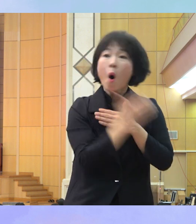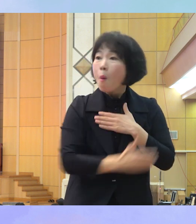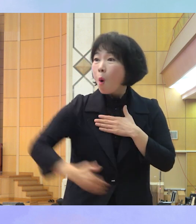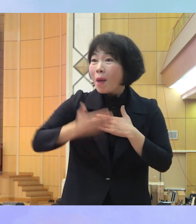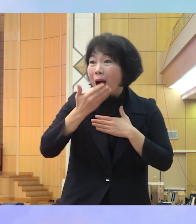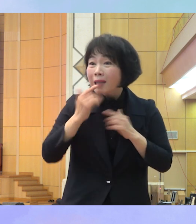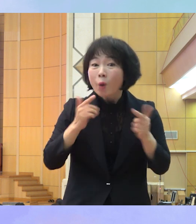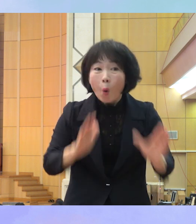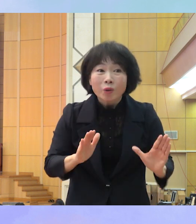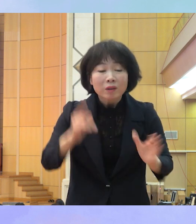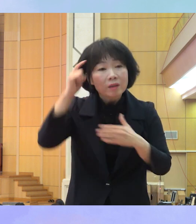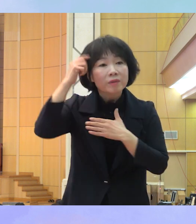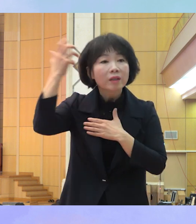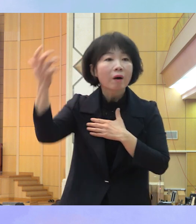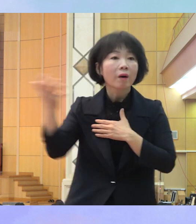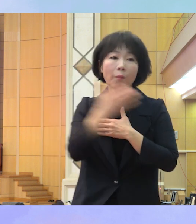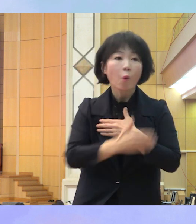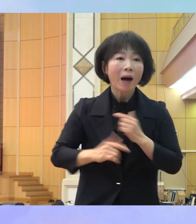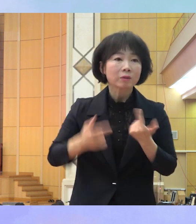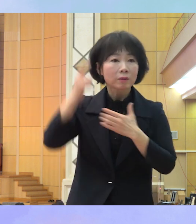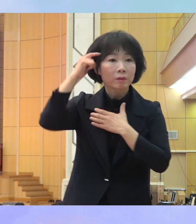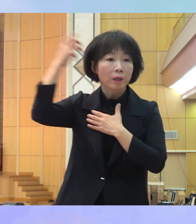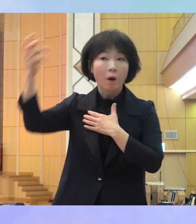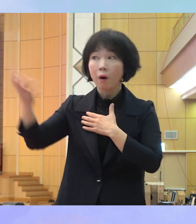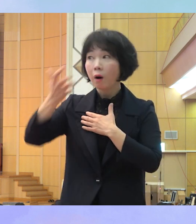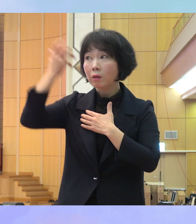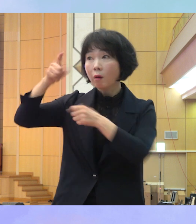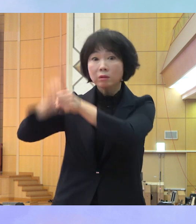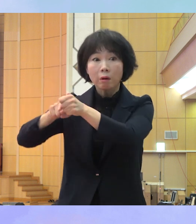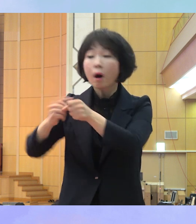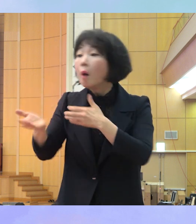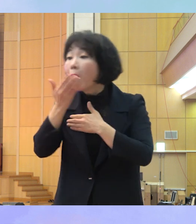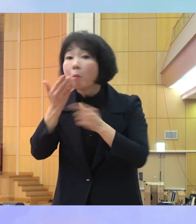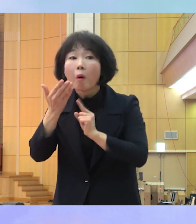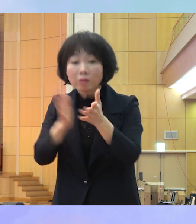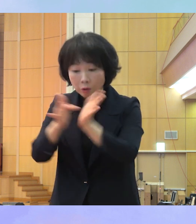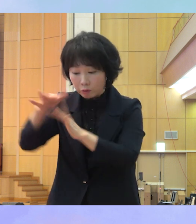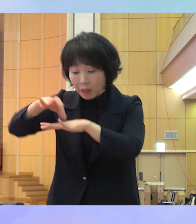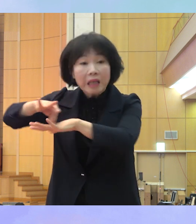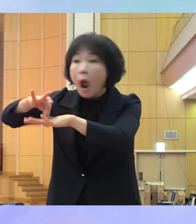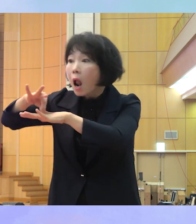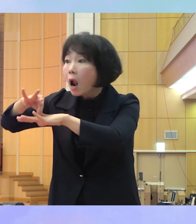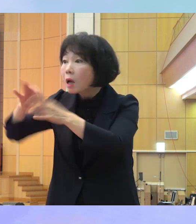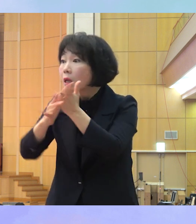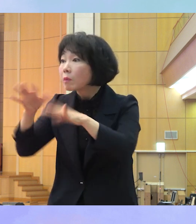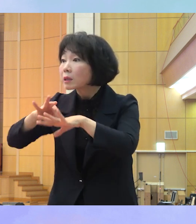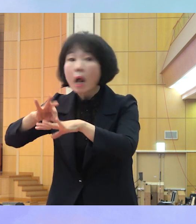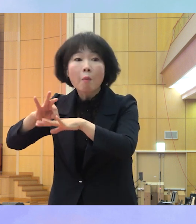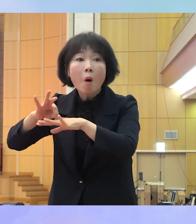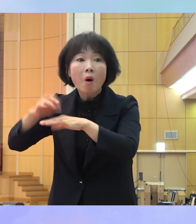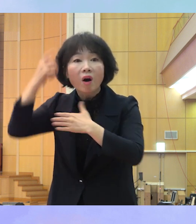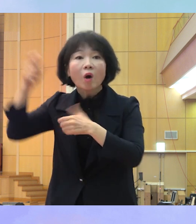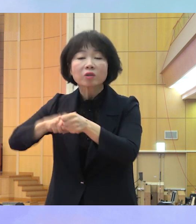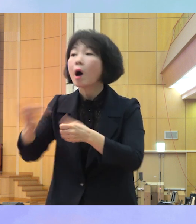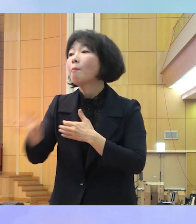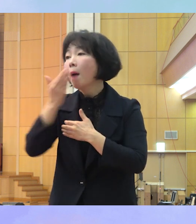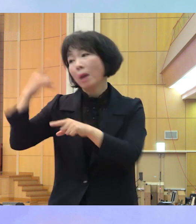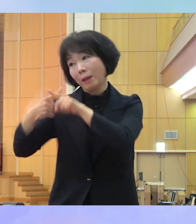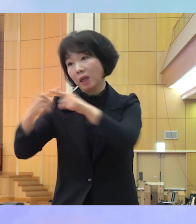양식이잖아. 그런데 지금 우리가 성경적으로 예수님의 살과 예수님의 피는 뭐냐? 영의